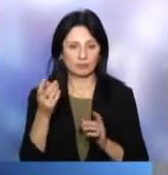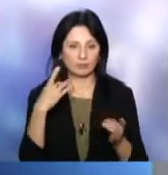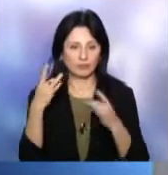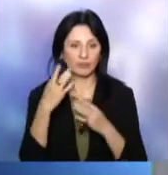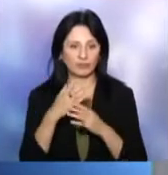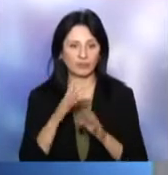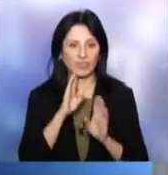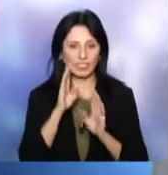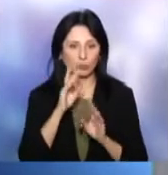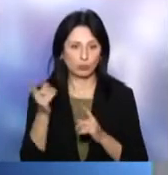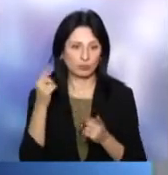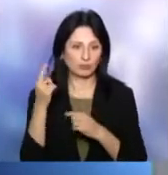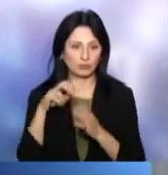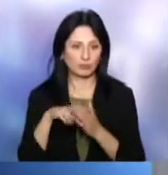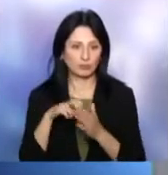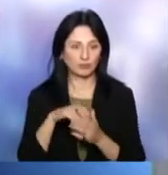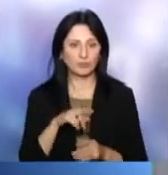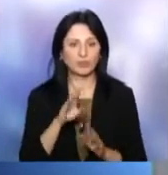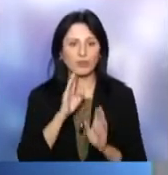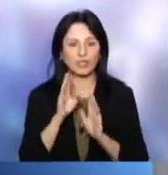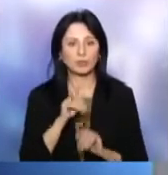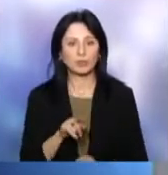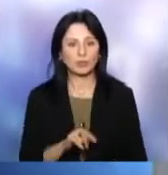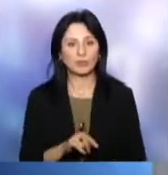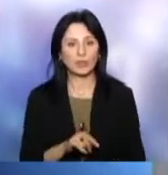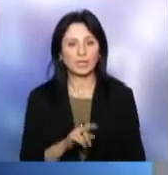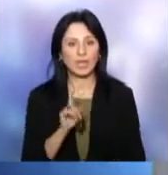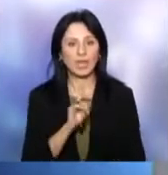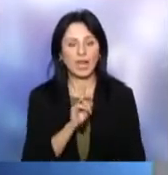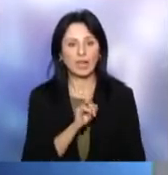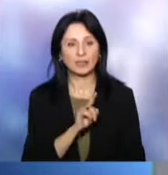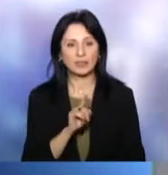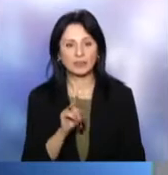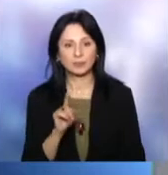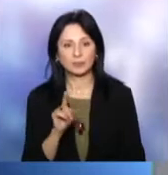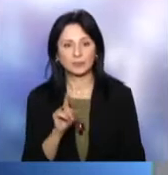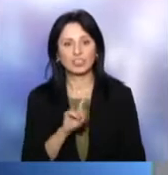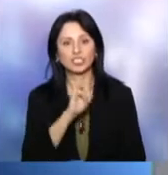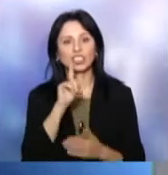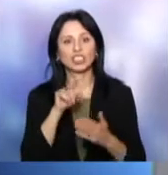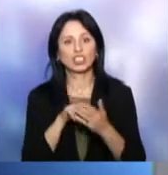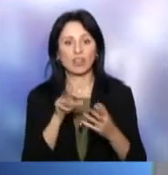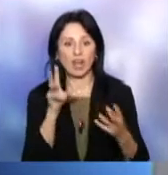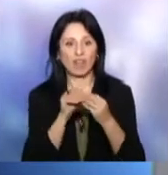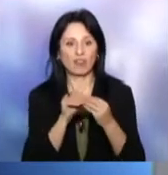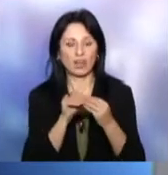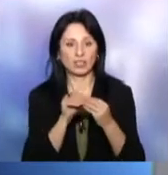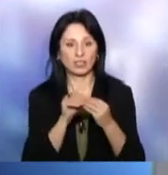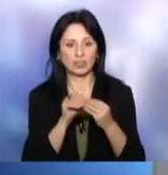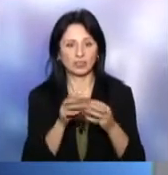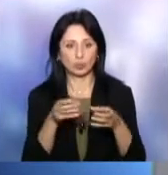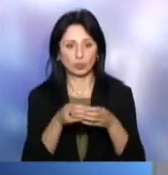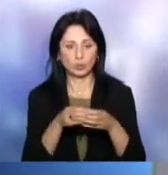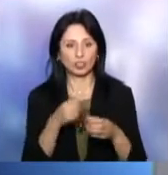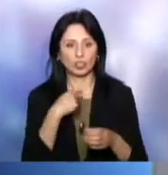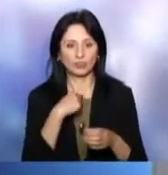რაც თავია Facebook-ზე მოწერილი კითხვებიდან გარკვეული კითხვით გავაერთიანეთ მთელი ჯგუფი